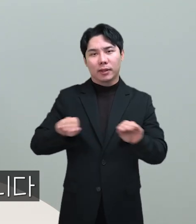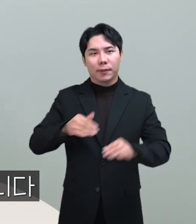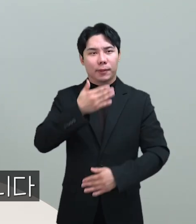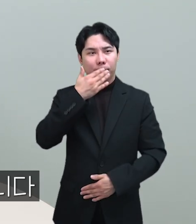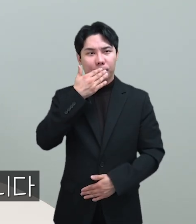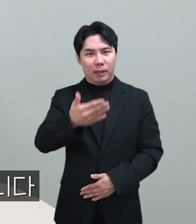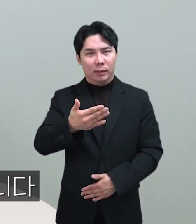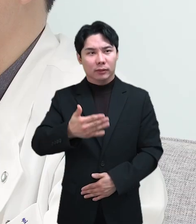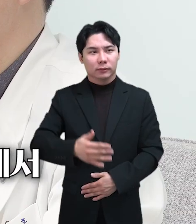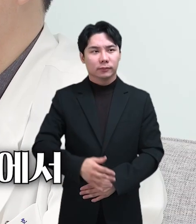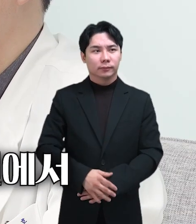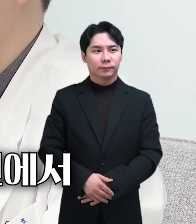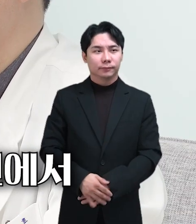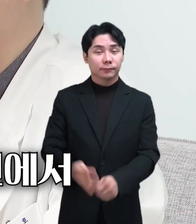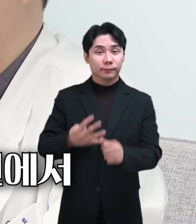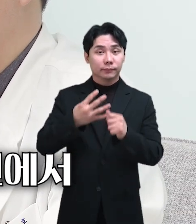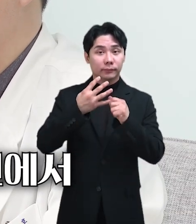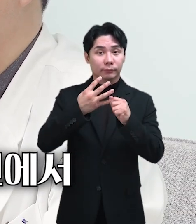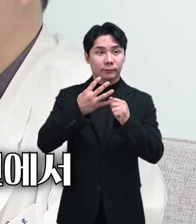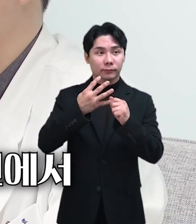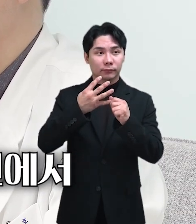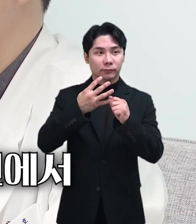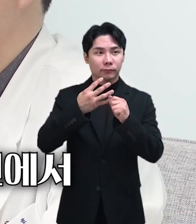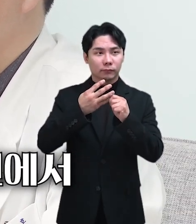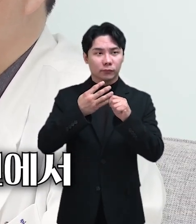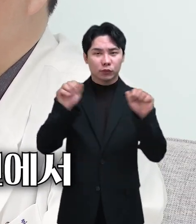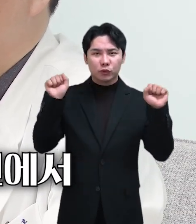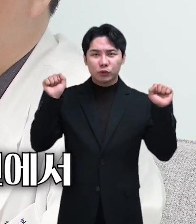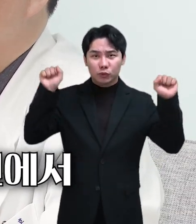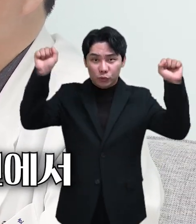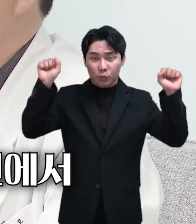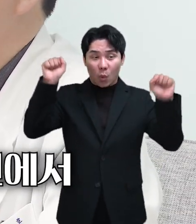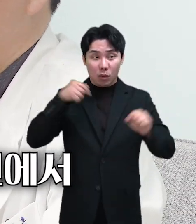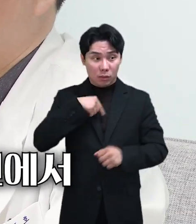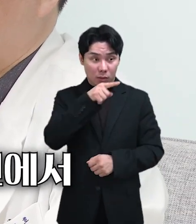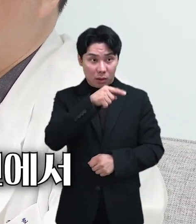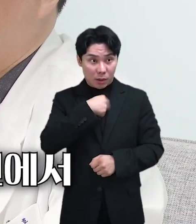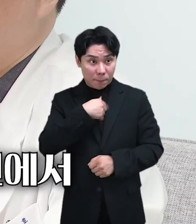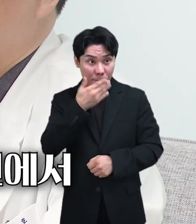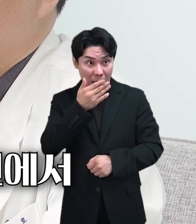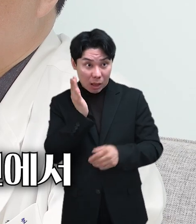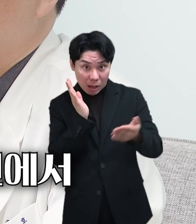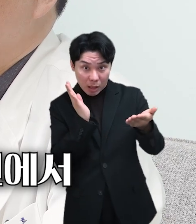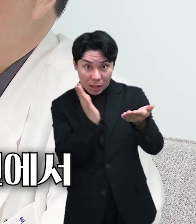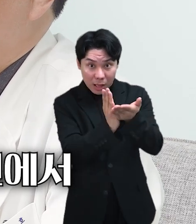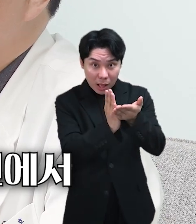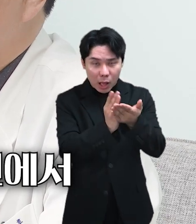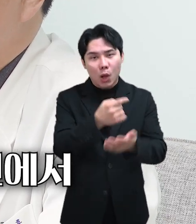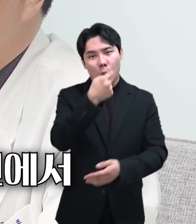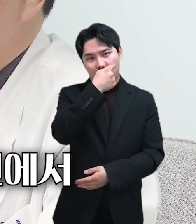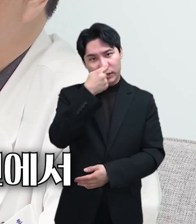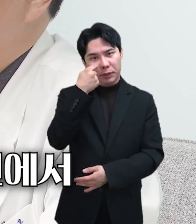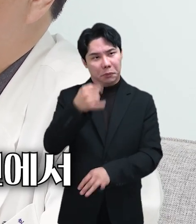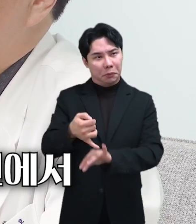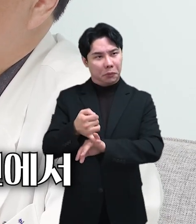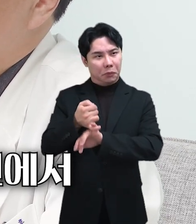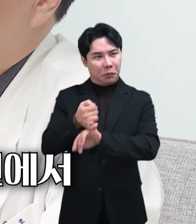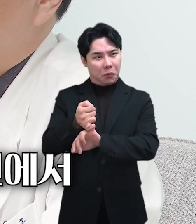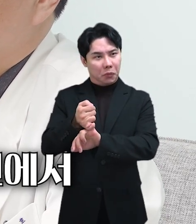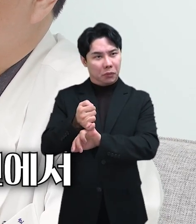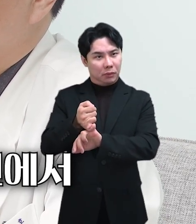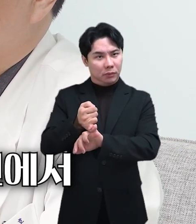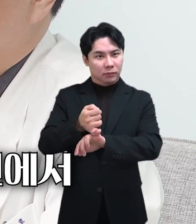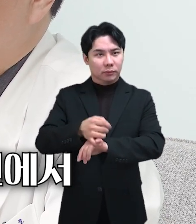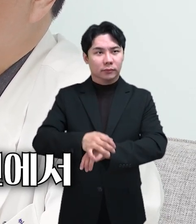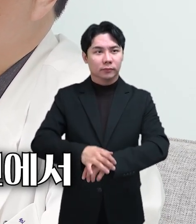것이 중요합니다. 그리고 4번째로는 신체적으로 할 수 있는 만큼만 또 가지고 있는 균형 감각이